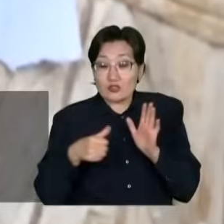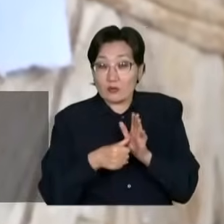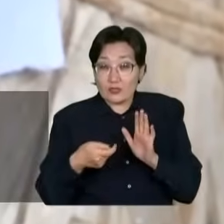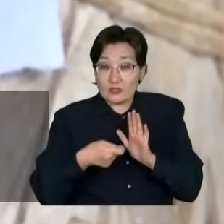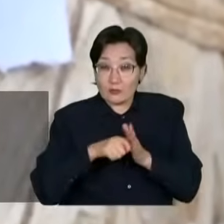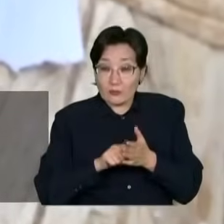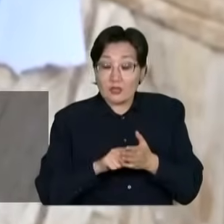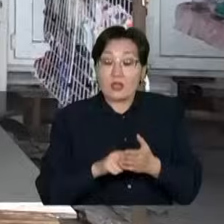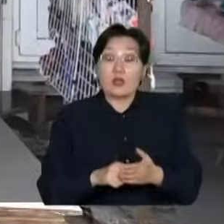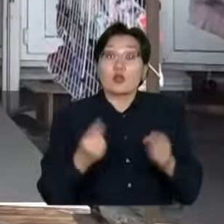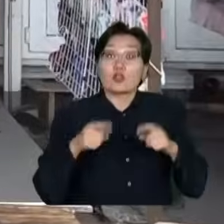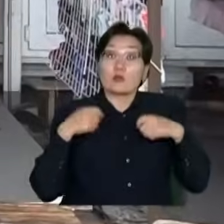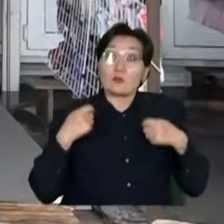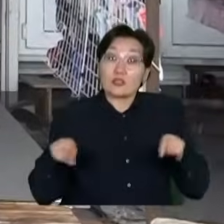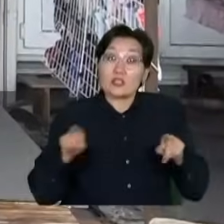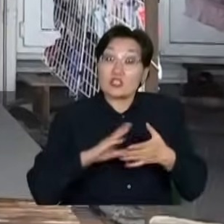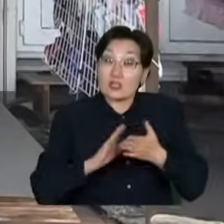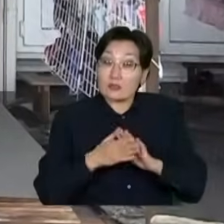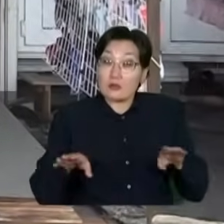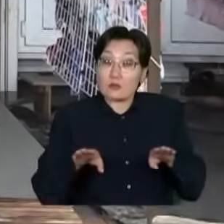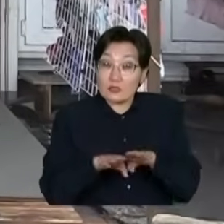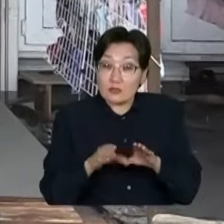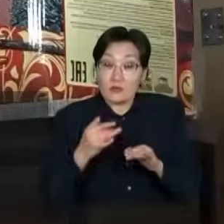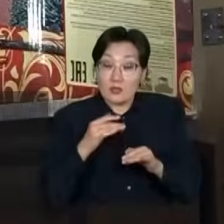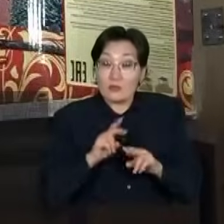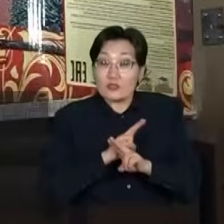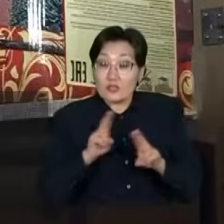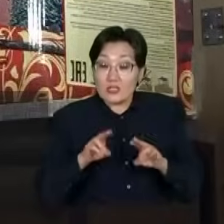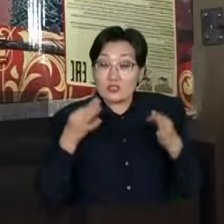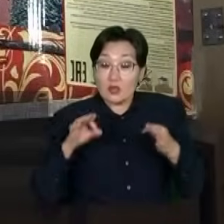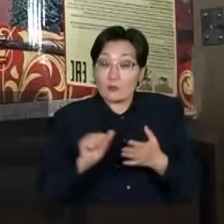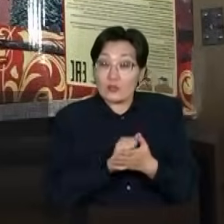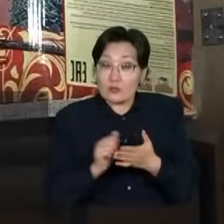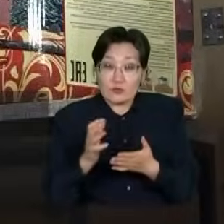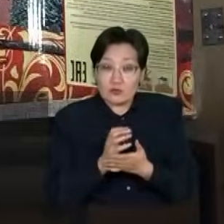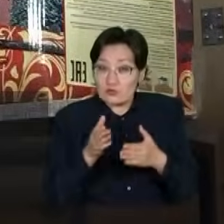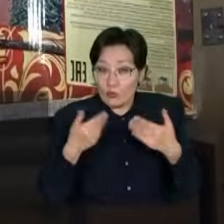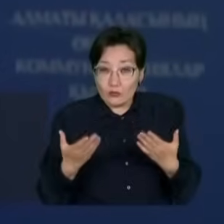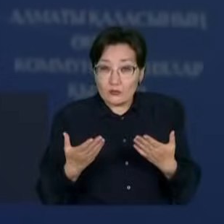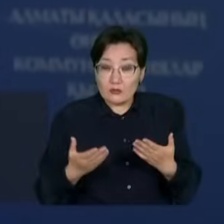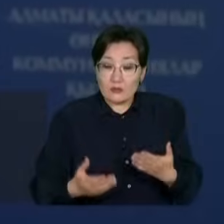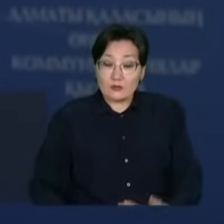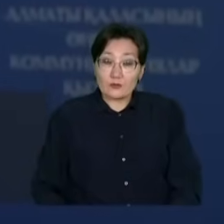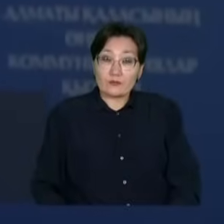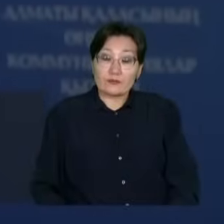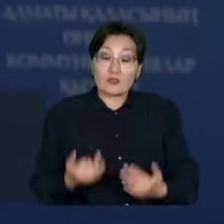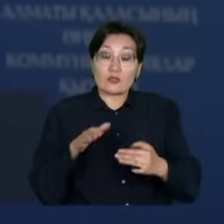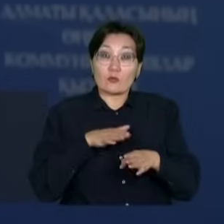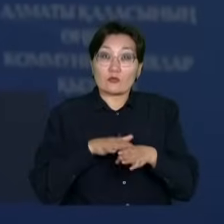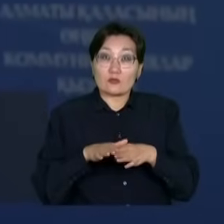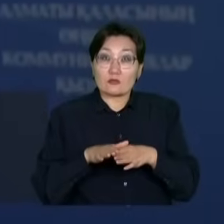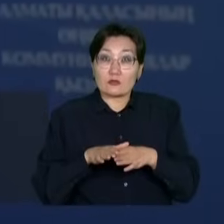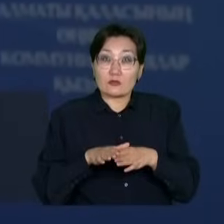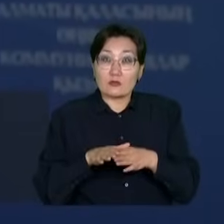Үлкен базарларда да жағдай осы. Пиротехникалық бұйым сатқандардың ешқайсынан рұқсат қағазы табылмады. Оны енді толығымен жойып